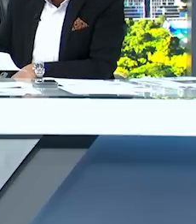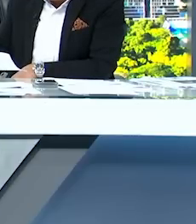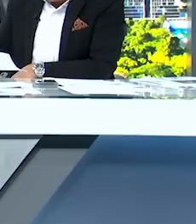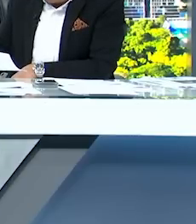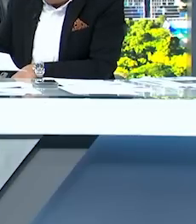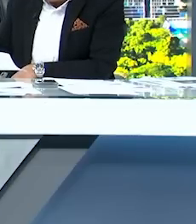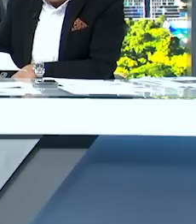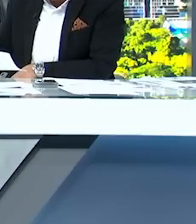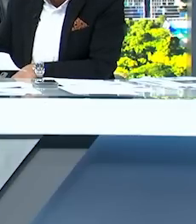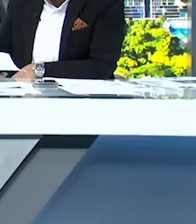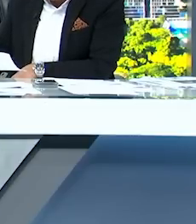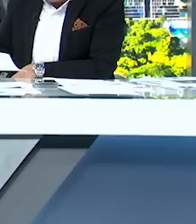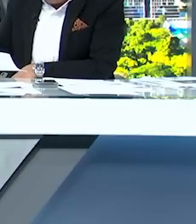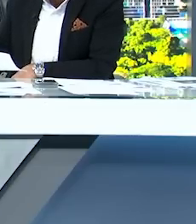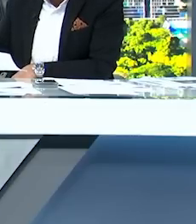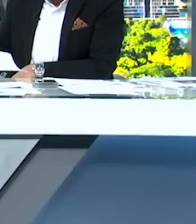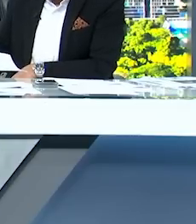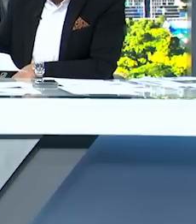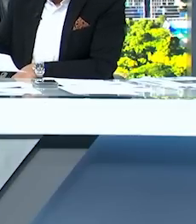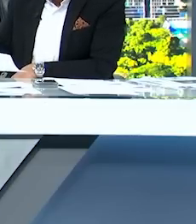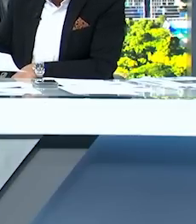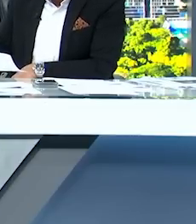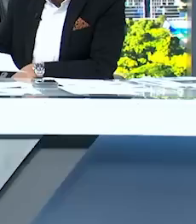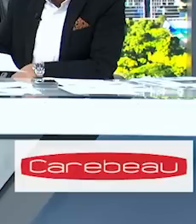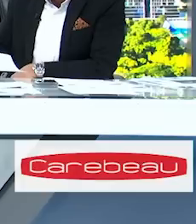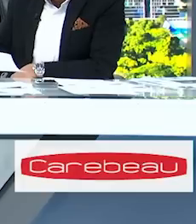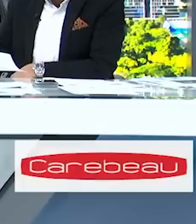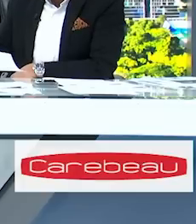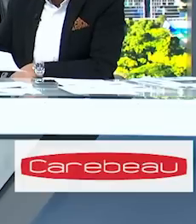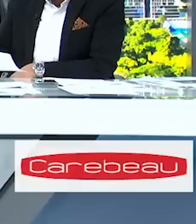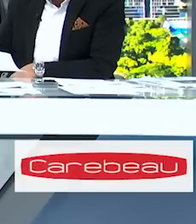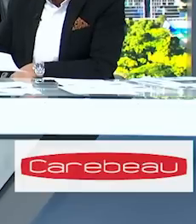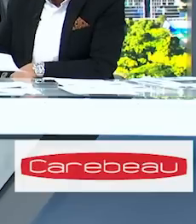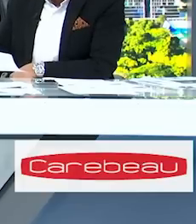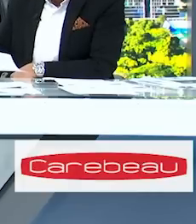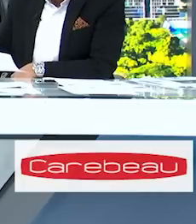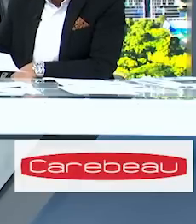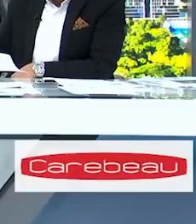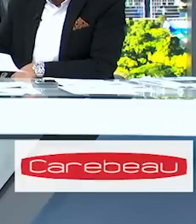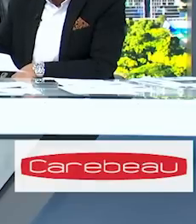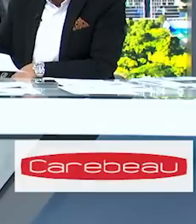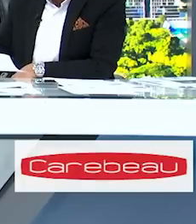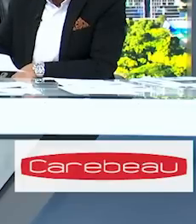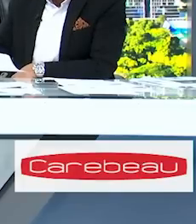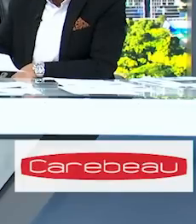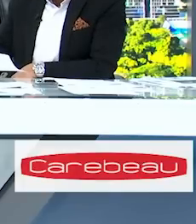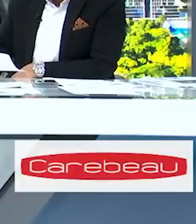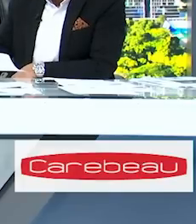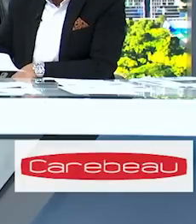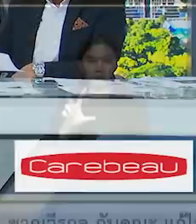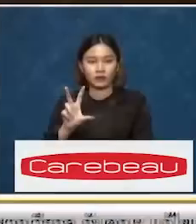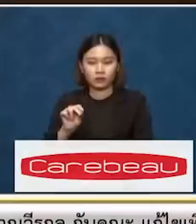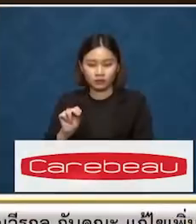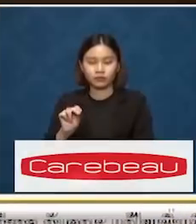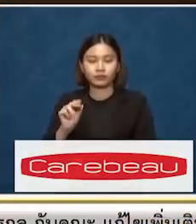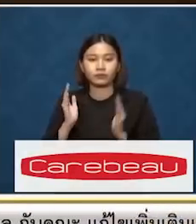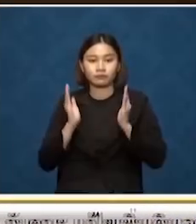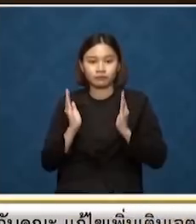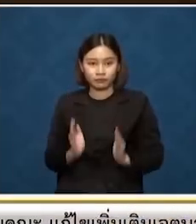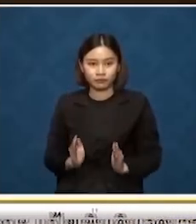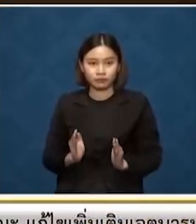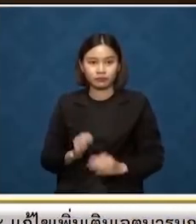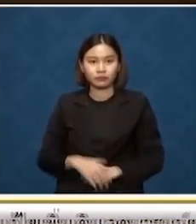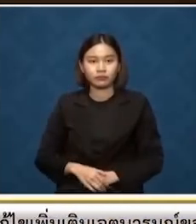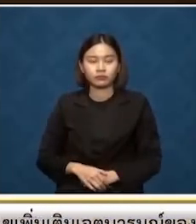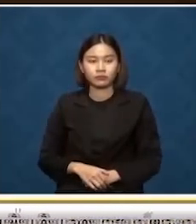ณวันมูฮัมหมัดนอมัตถาก็เป็นประธานทำหน้าที่ในที่ประชุมนะครับแล้ววันนี้เนี่ยวาระเนี่ยการพิจารณาคือกระทู้ถามสดด้วยว